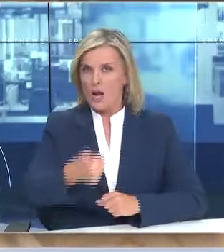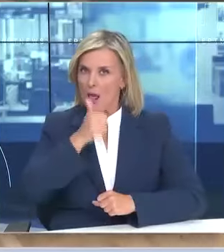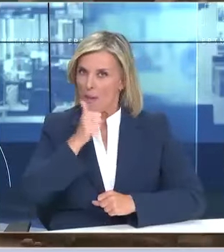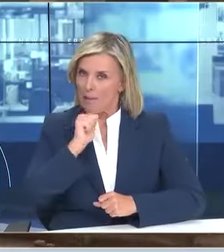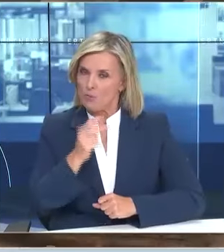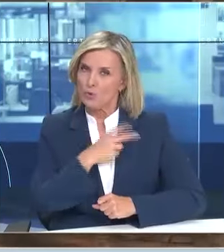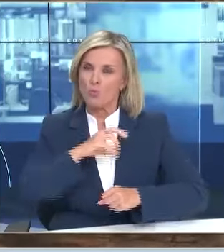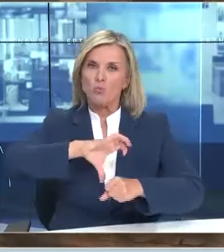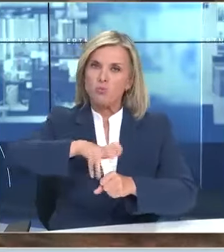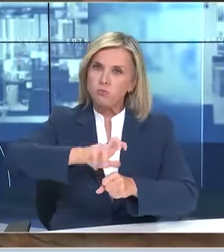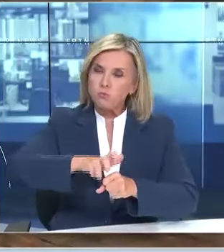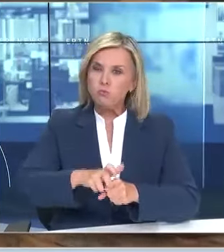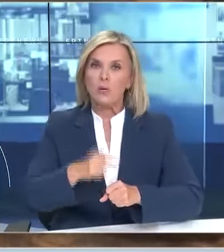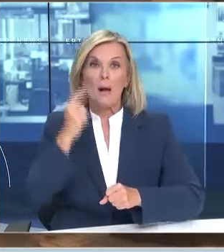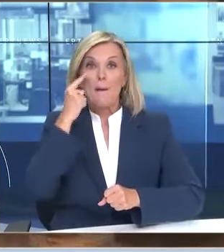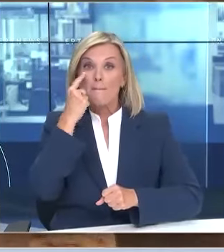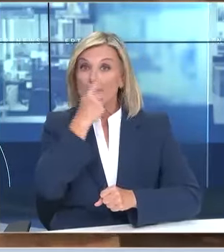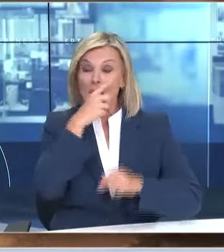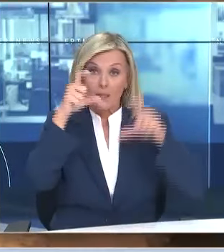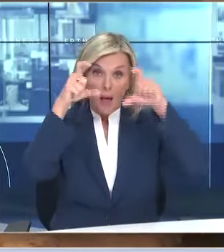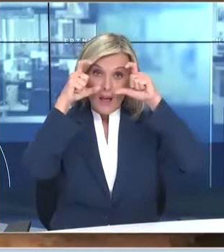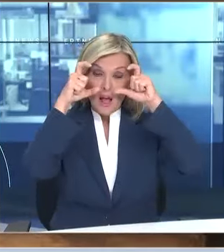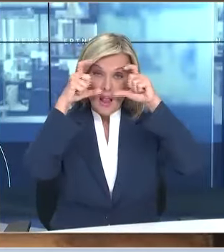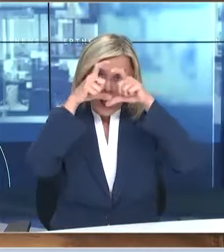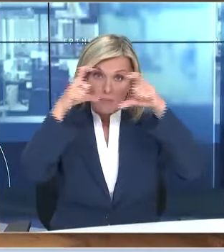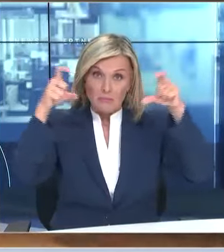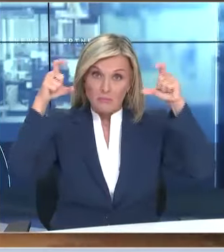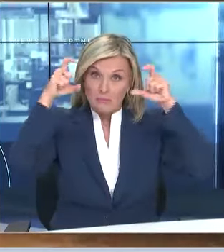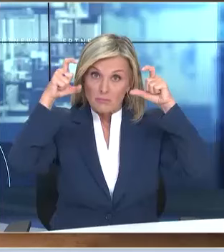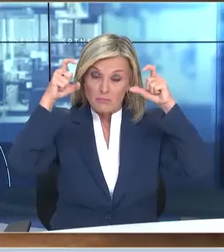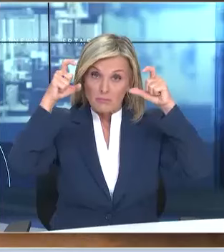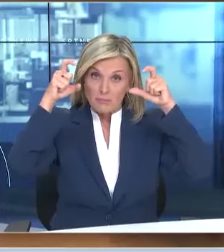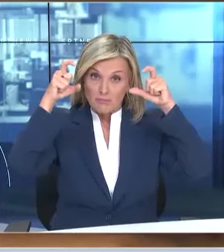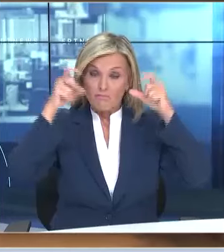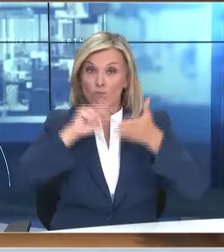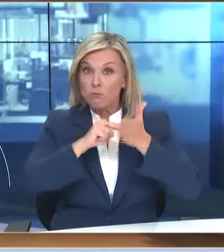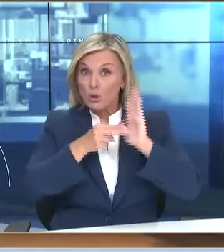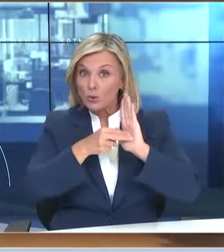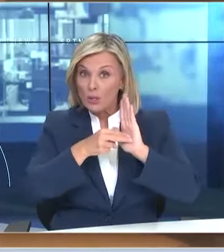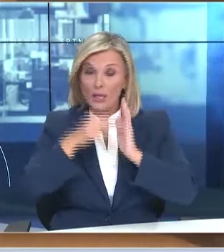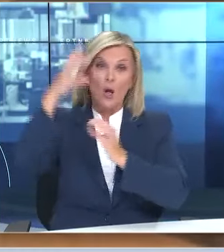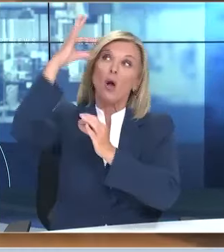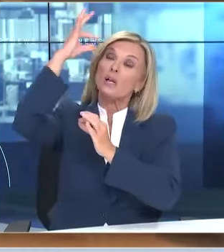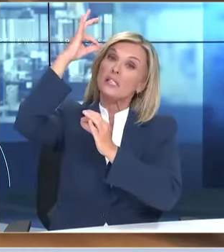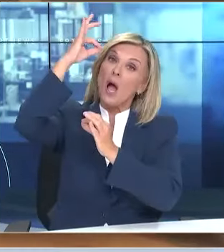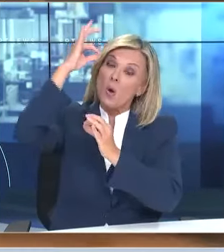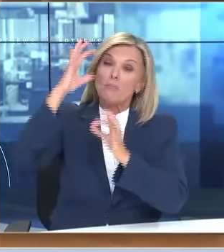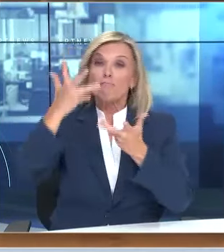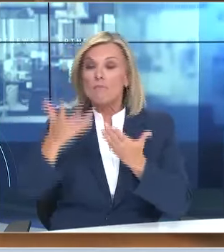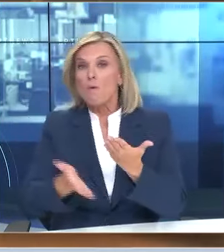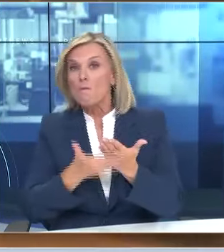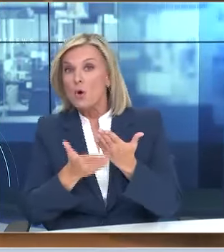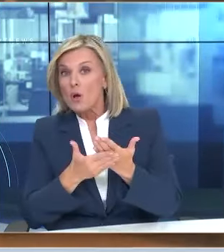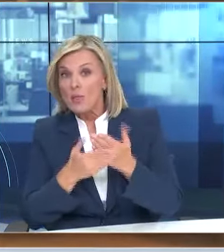να κρατάμε τα μάτια μας επίσης ενυδατωμένα, ακριβώς για να υποστηρίξουμε